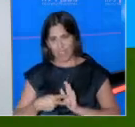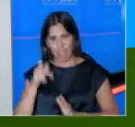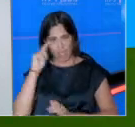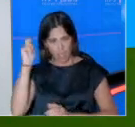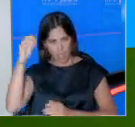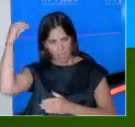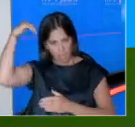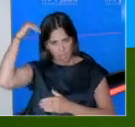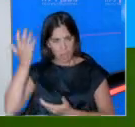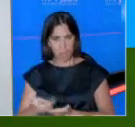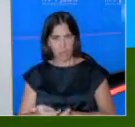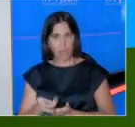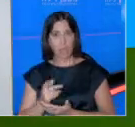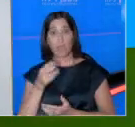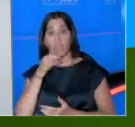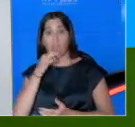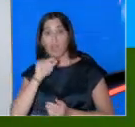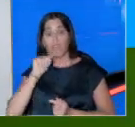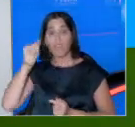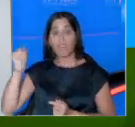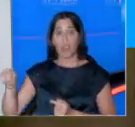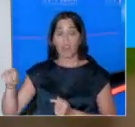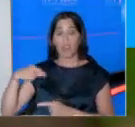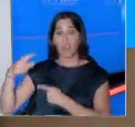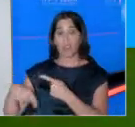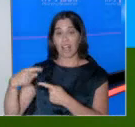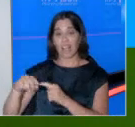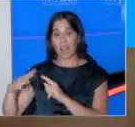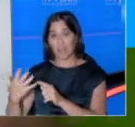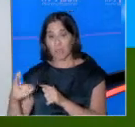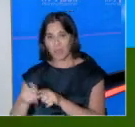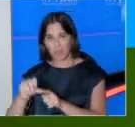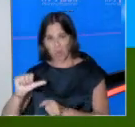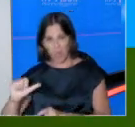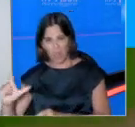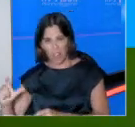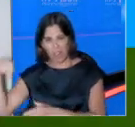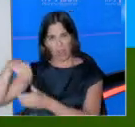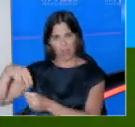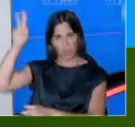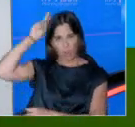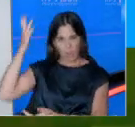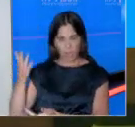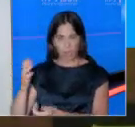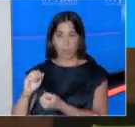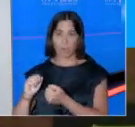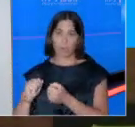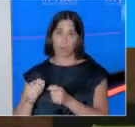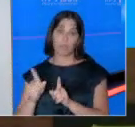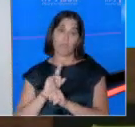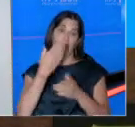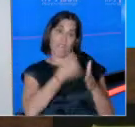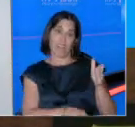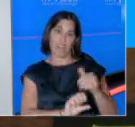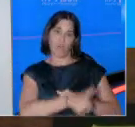שחוכמה נמצאת בראשו, יעדיף ללכת ולהיות כגלגל חמישי, סטייל אורלי לוי, משוריין בתוך הליכוד, או